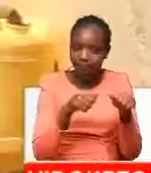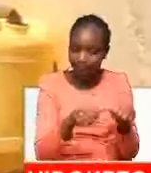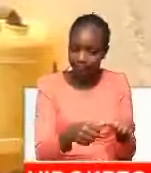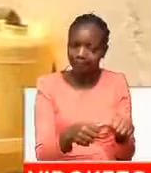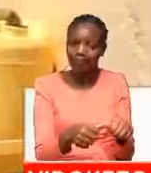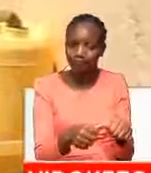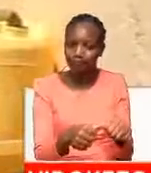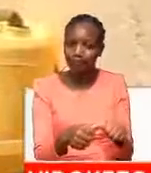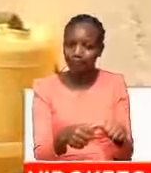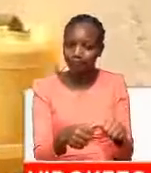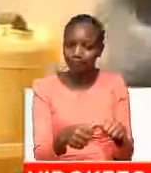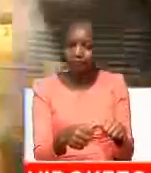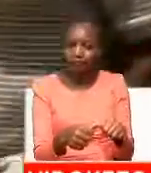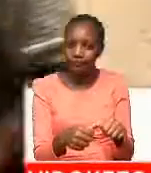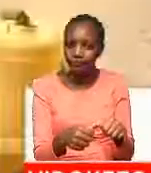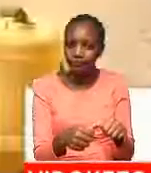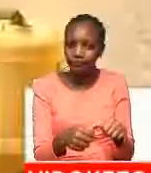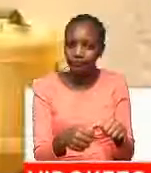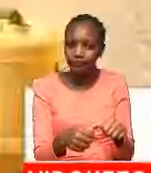Na